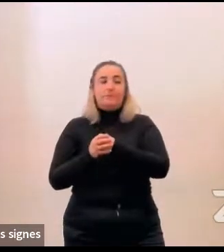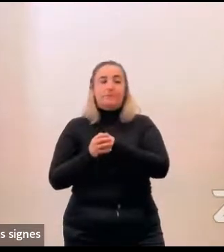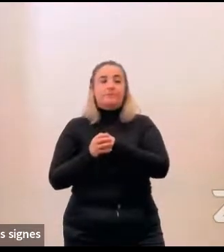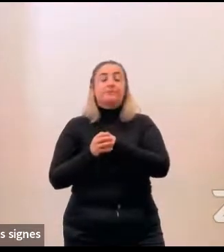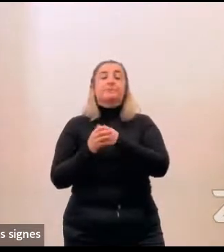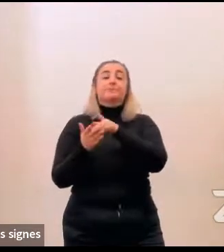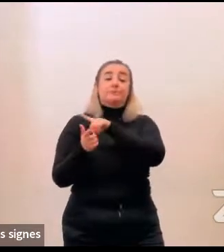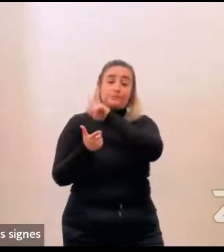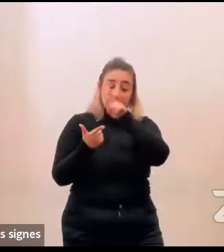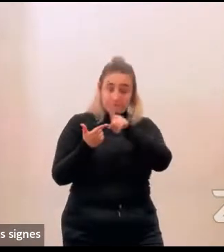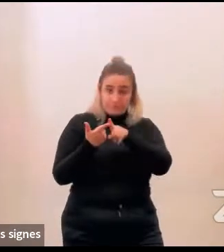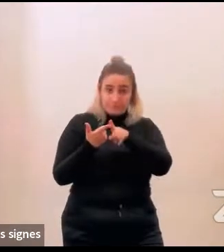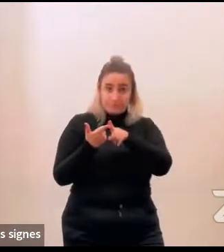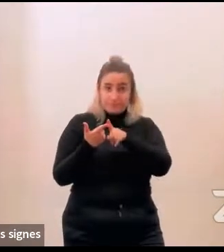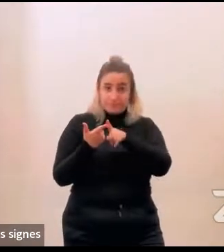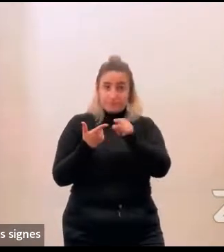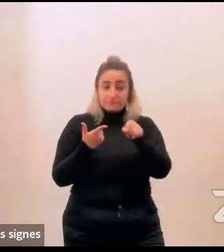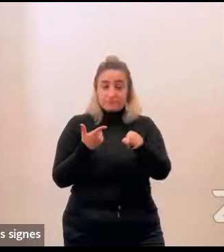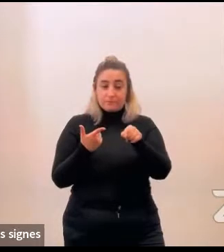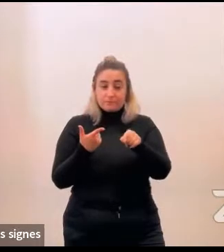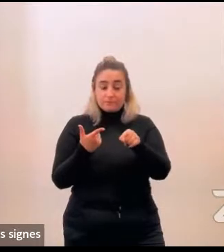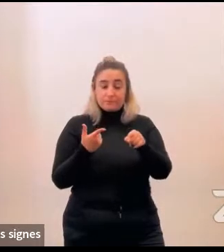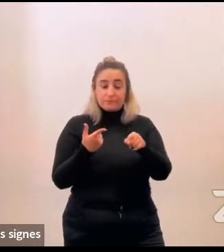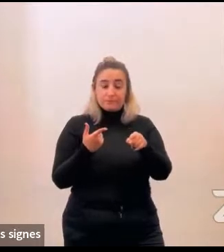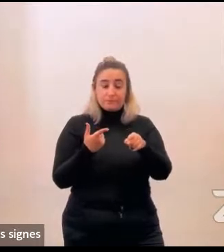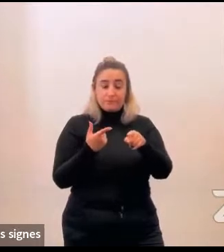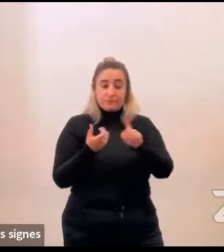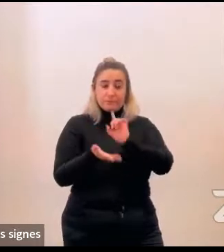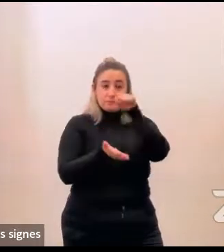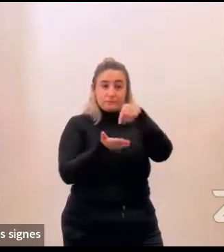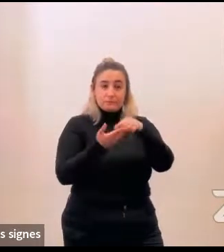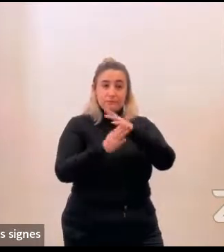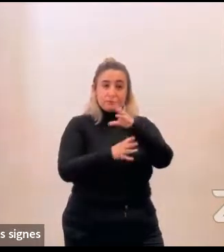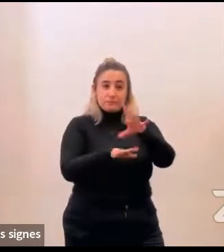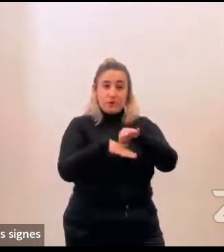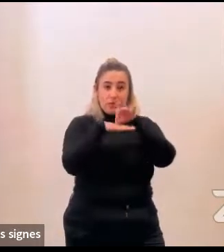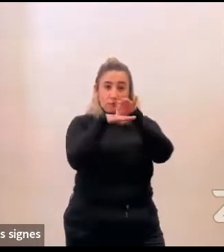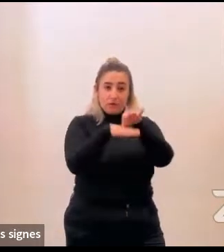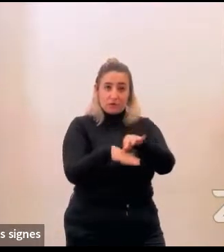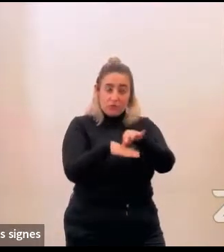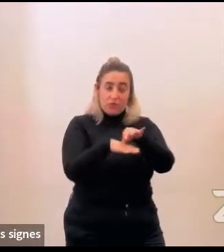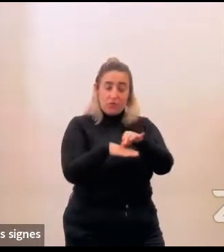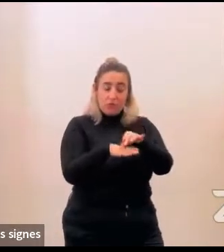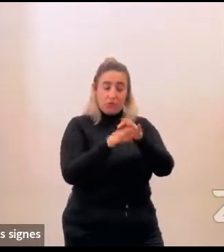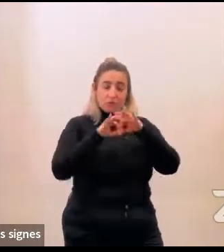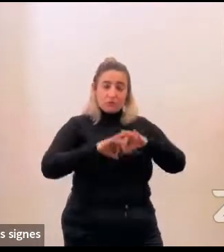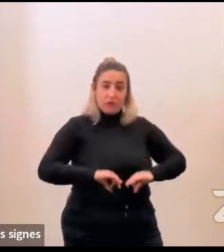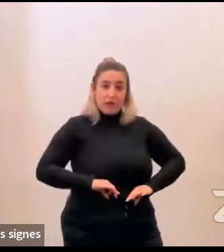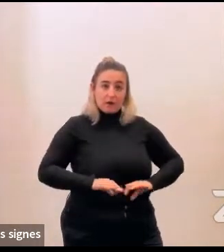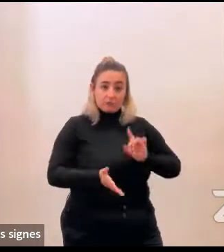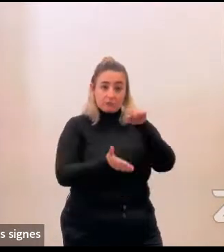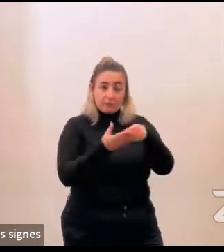et l'ouverture d'un espace d'accompagnement scolaire dans rue de Tomblaine, où